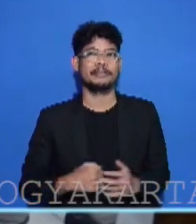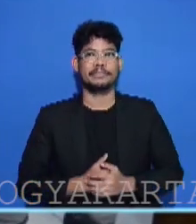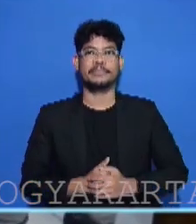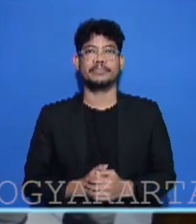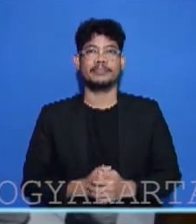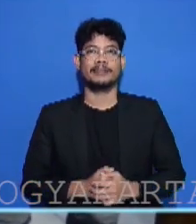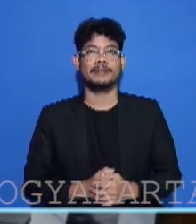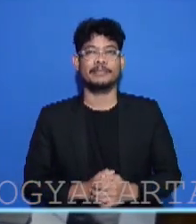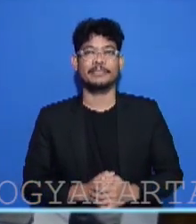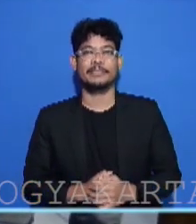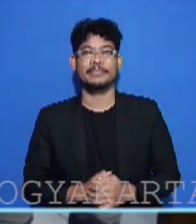Yogyakarta melaporkan